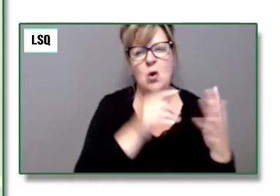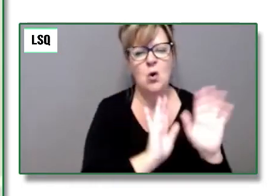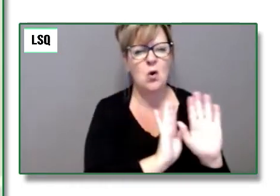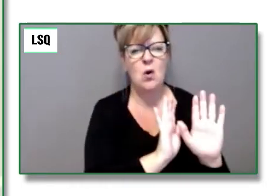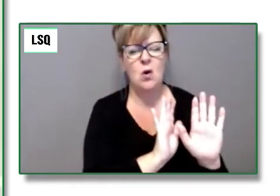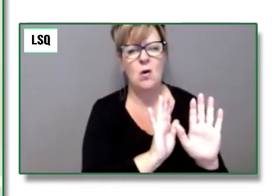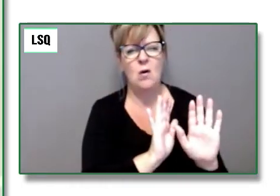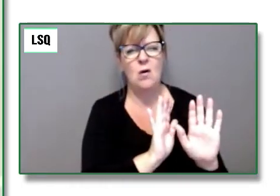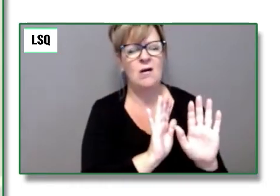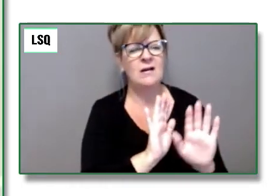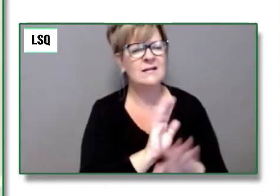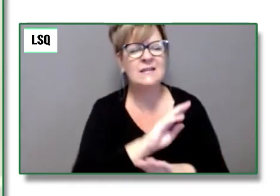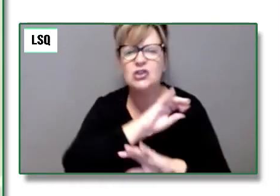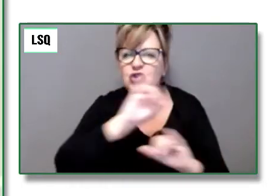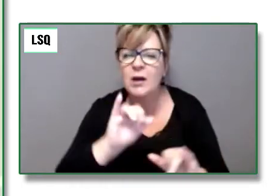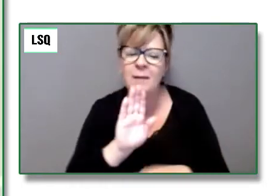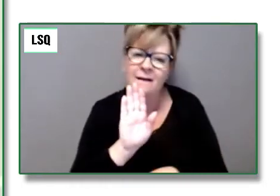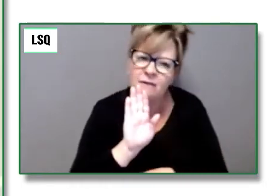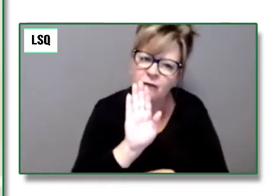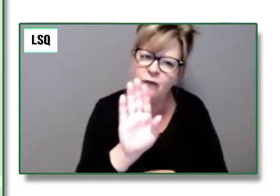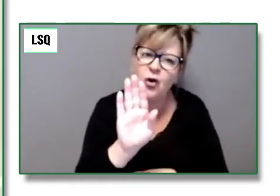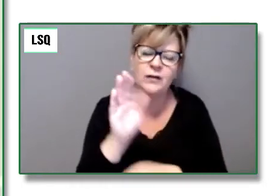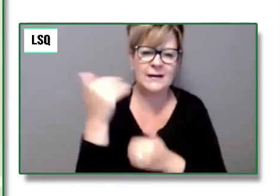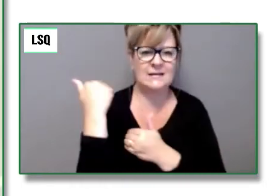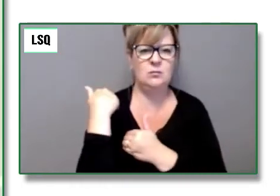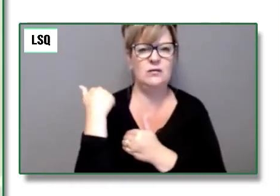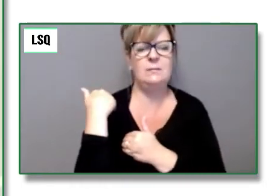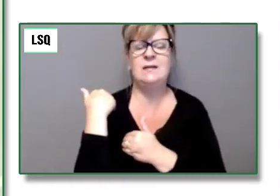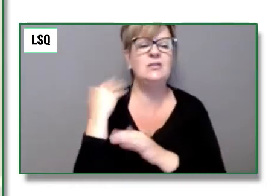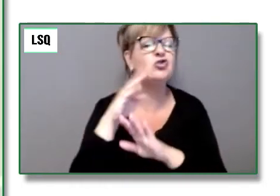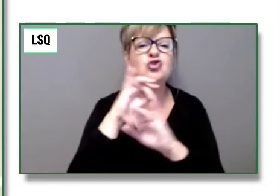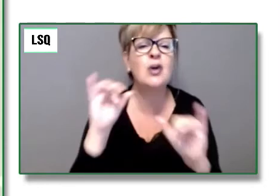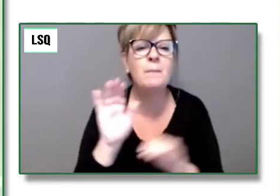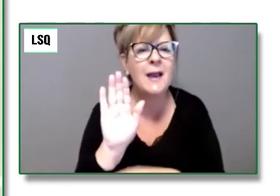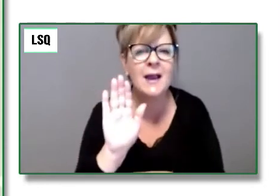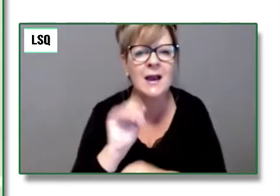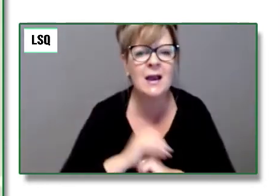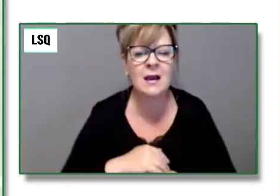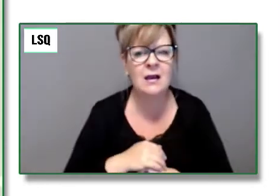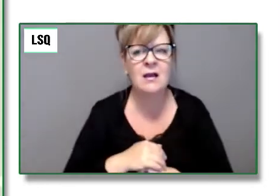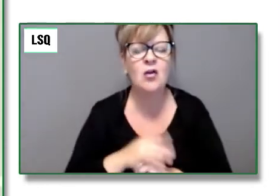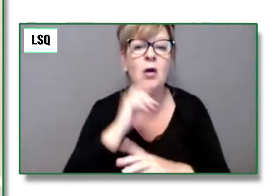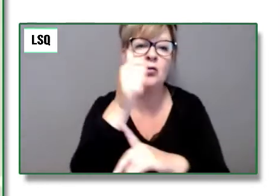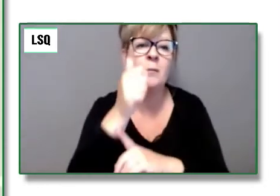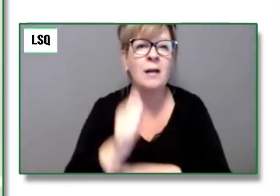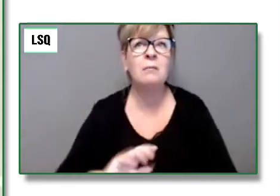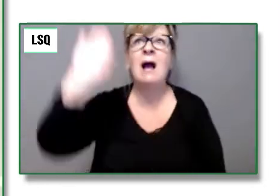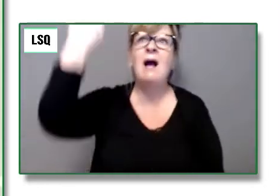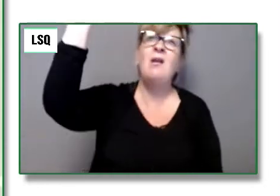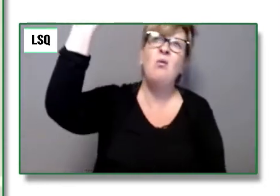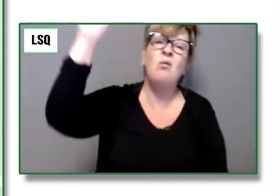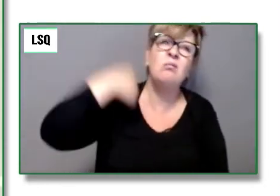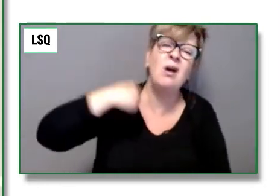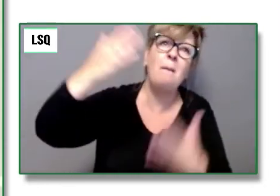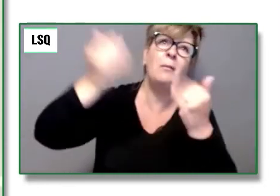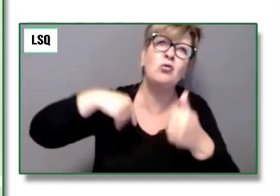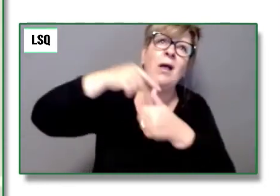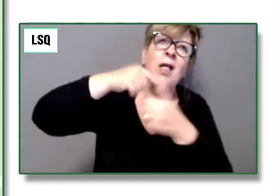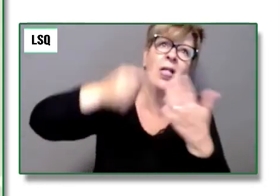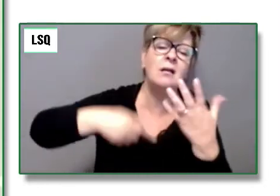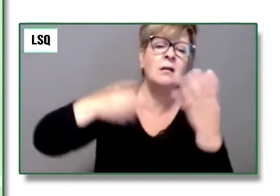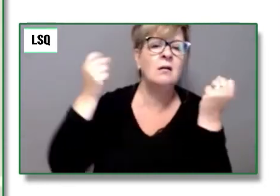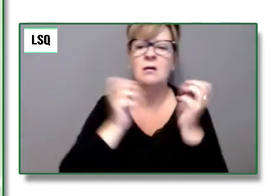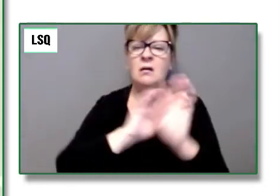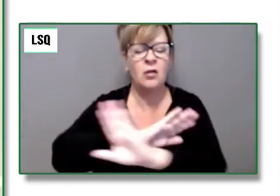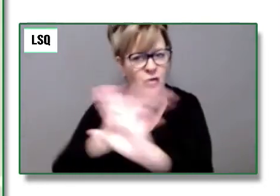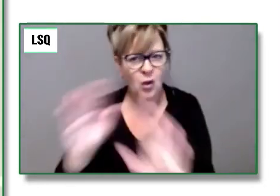d'indiquer que vous êtes là et quels sont vos besoins, mais on est toujours dans cet espace, on vit toujours là. C'est notre travail en